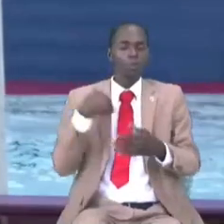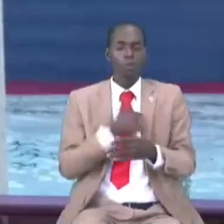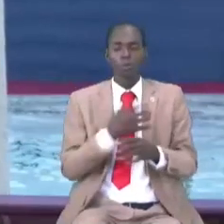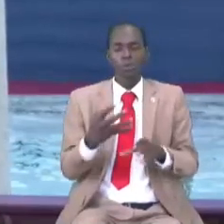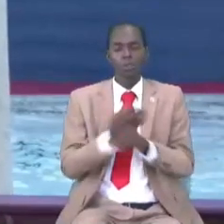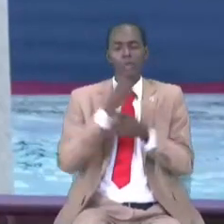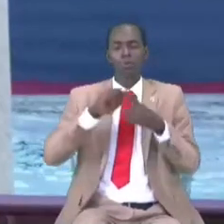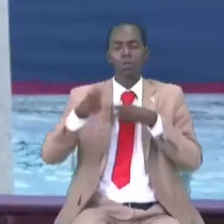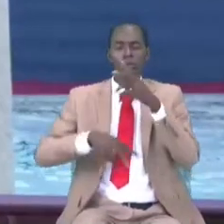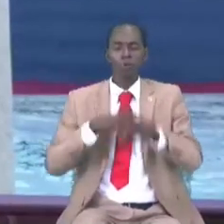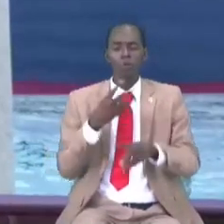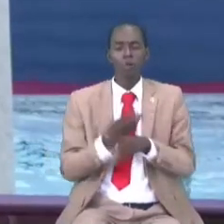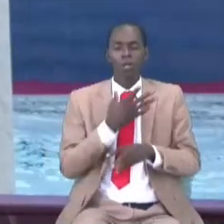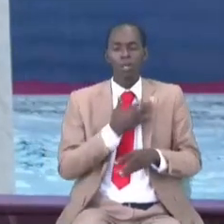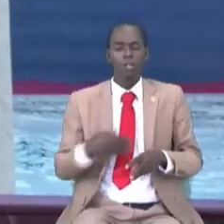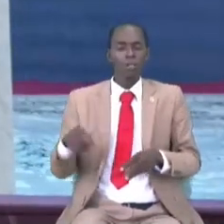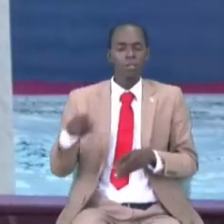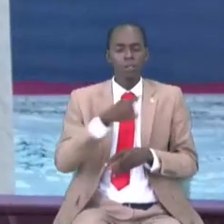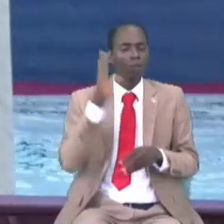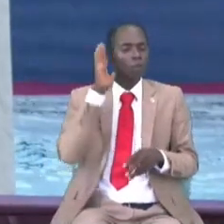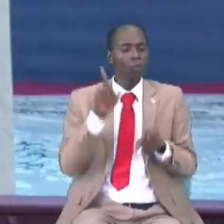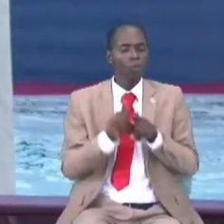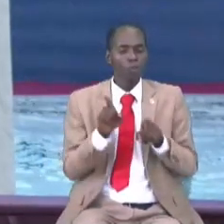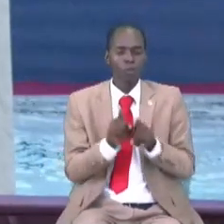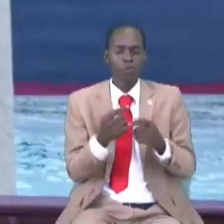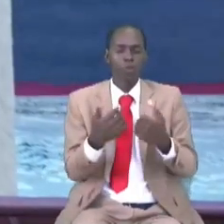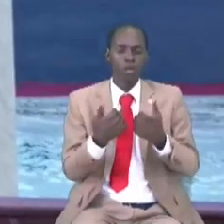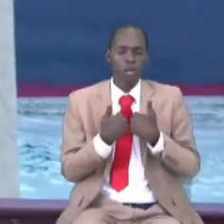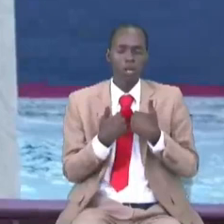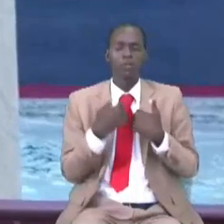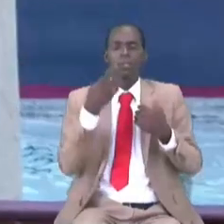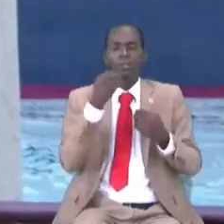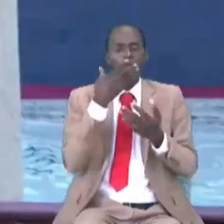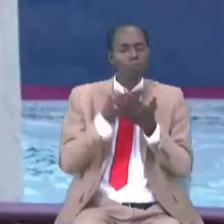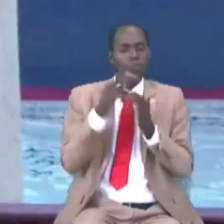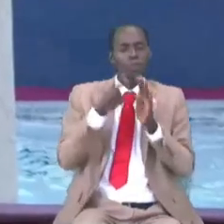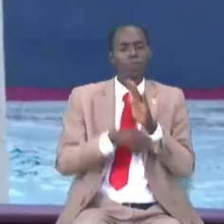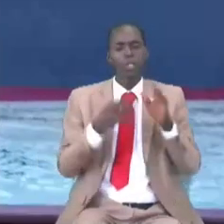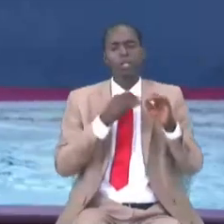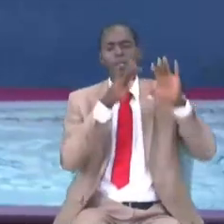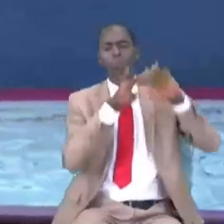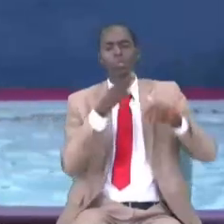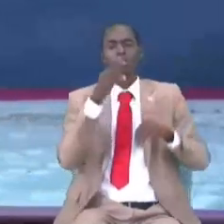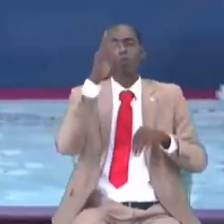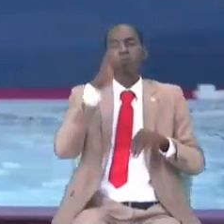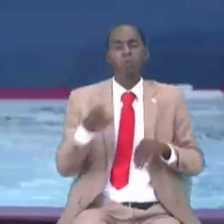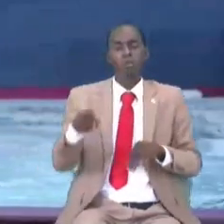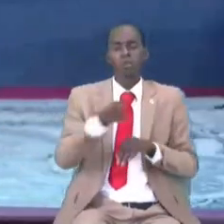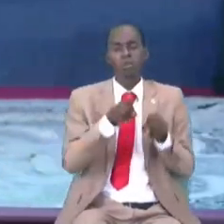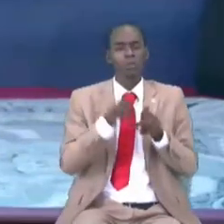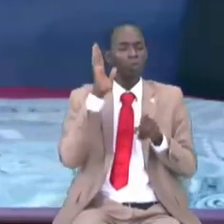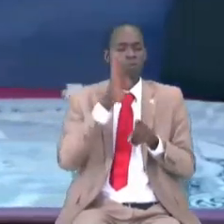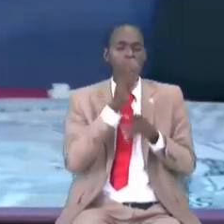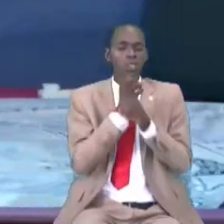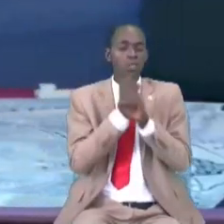eux-mêmes goûteront la bonté et la miséricorde du Seigneur, eux aussi seront sauvés à cause du sang de l'agneau. Garde-nous éveillés